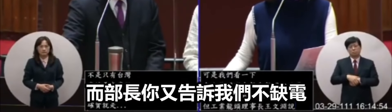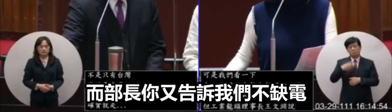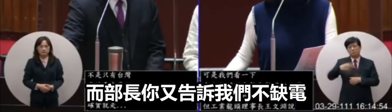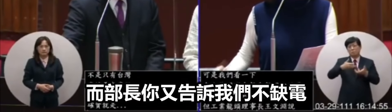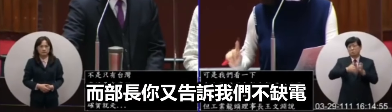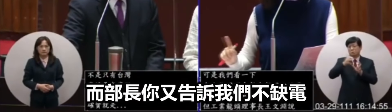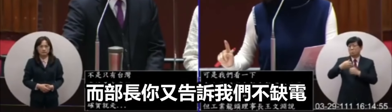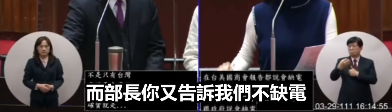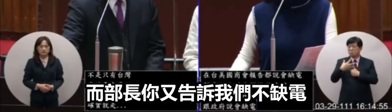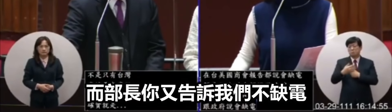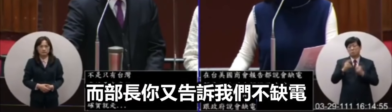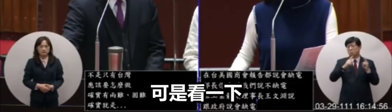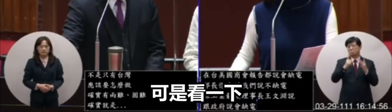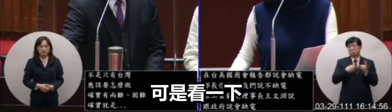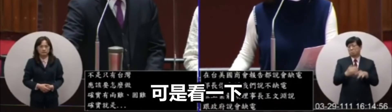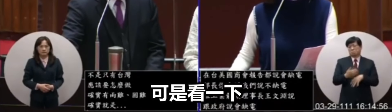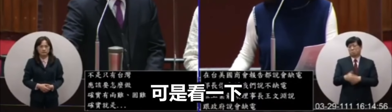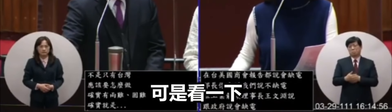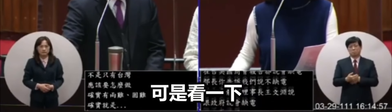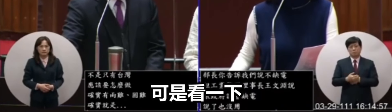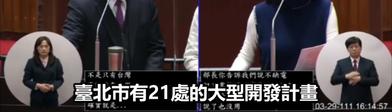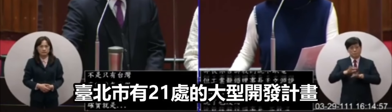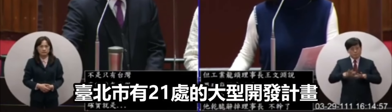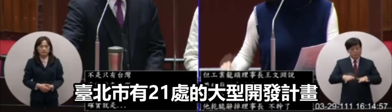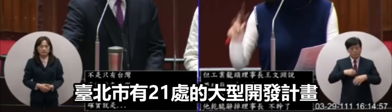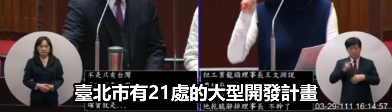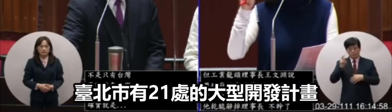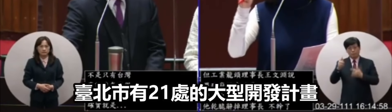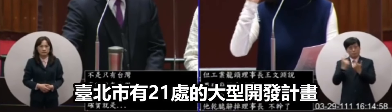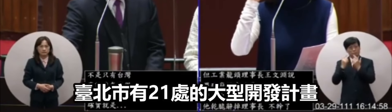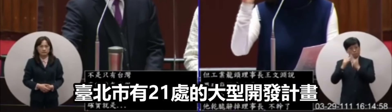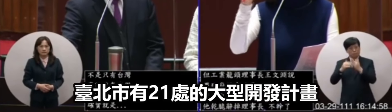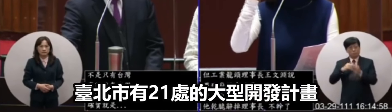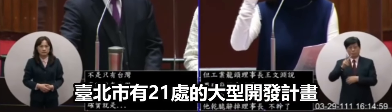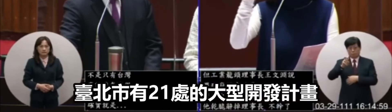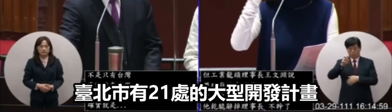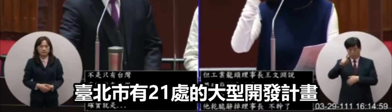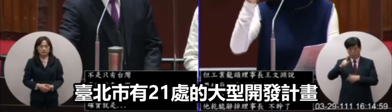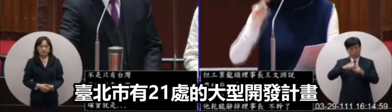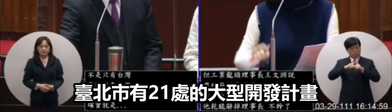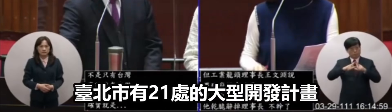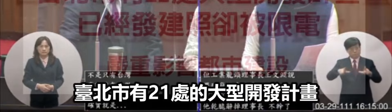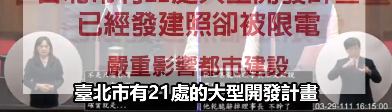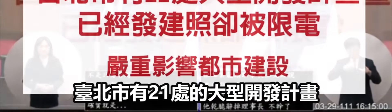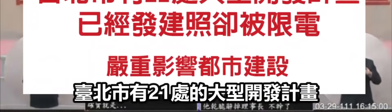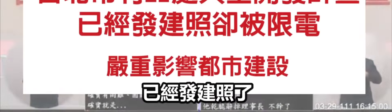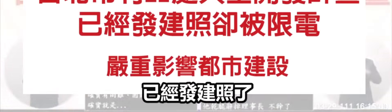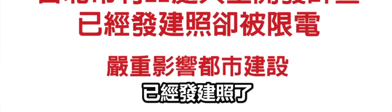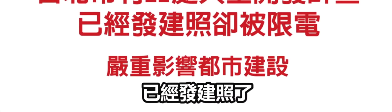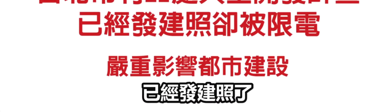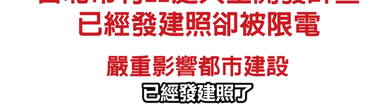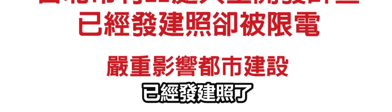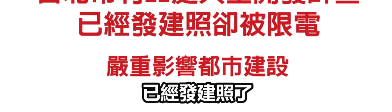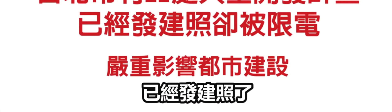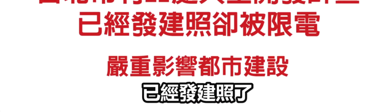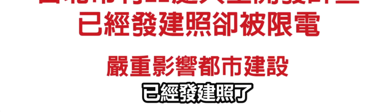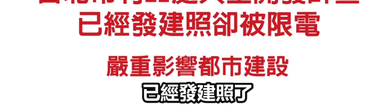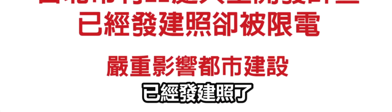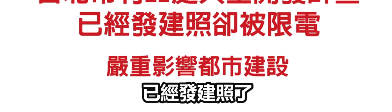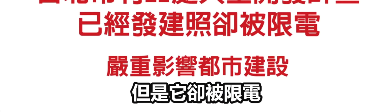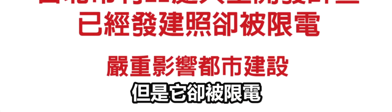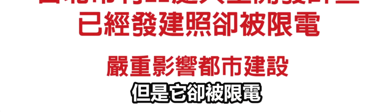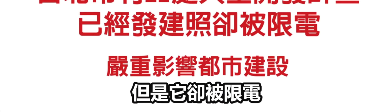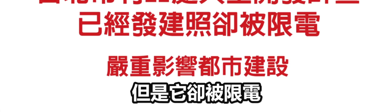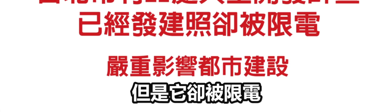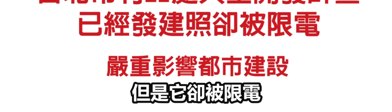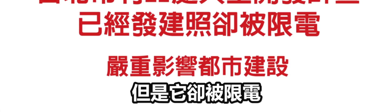长你又告诉我们不缺电，可是看一下台北市有21处的大型开发计划已经发建造